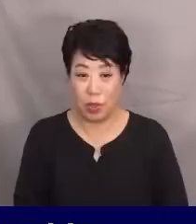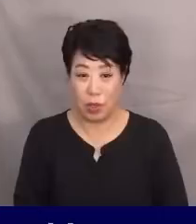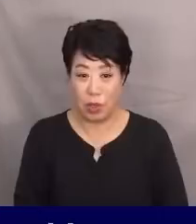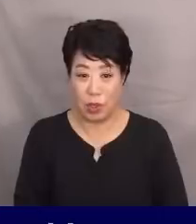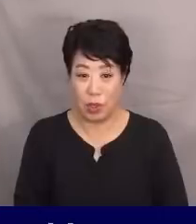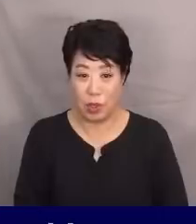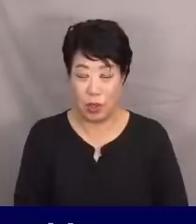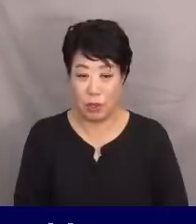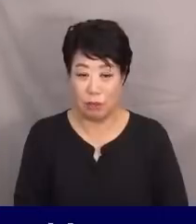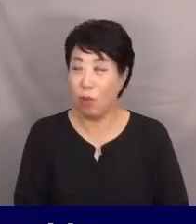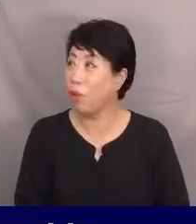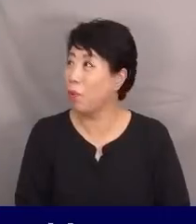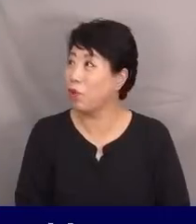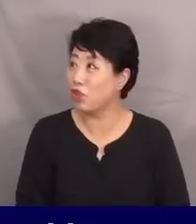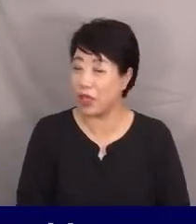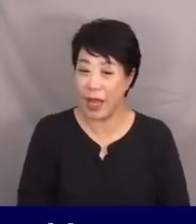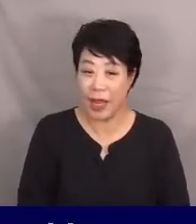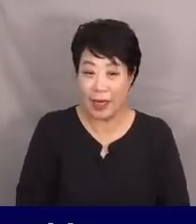추진하였습니다.